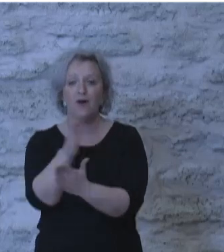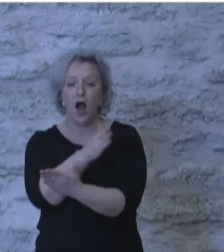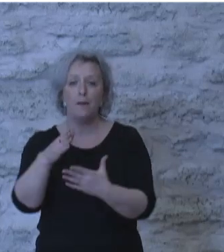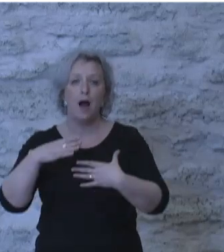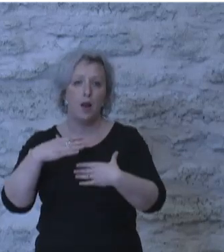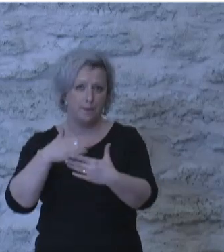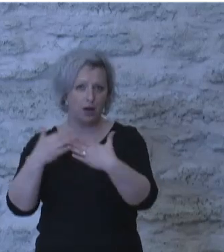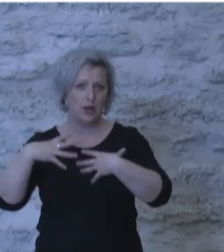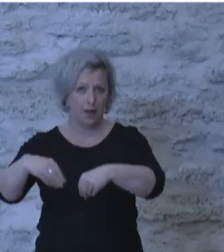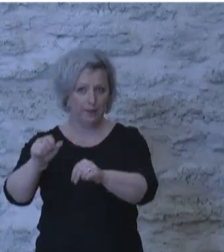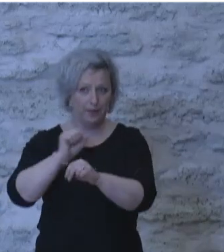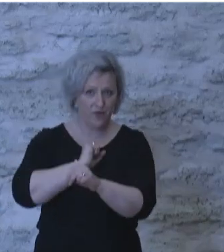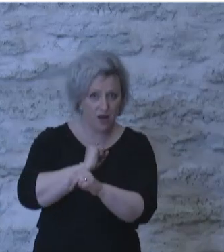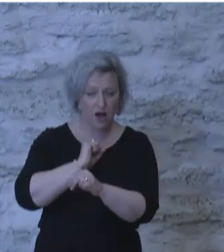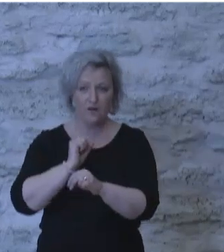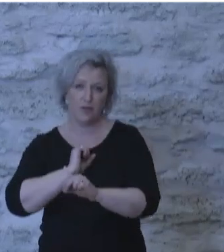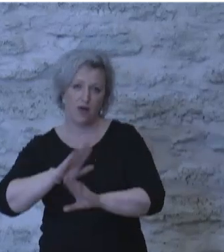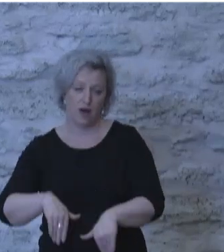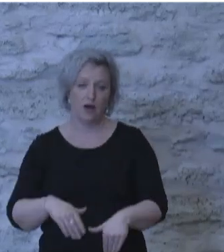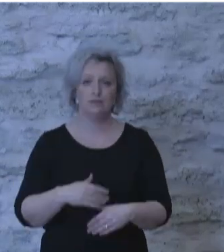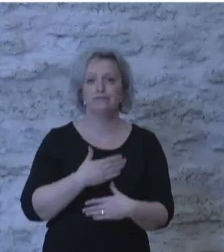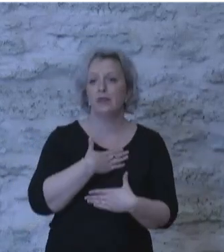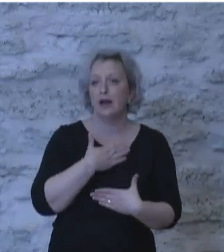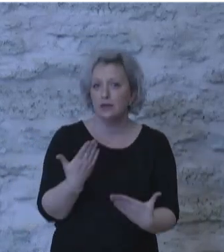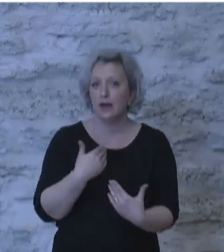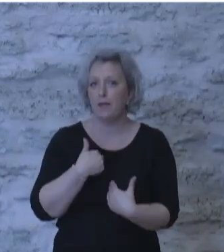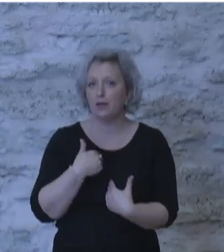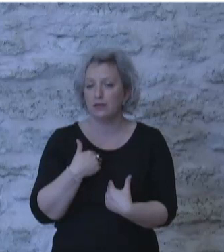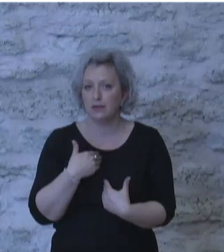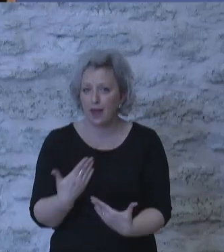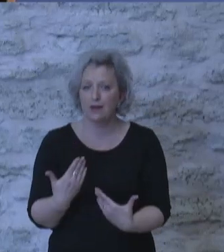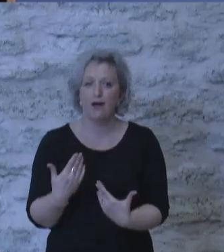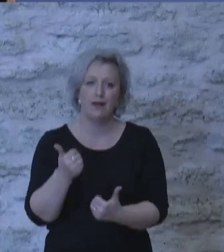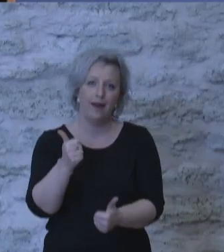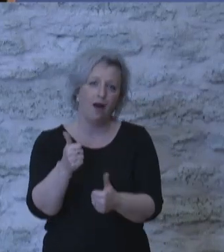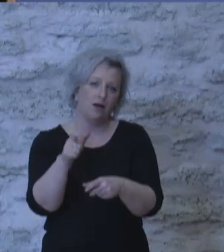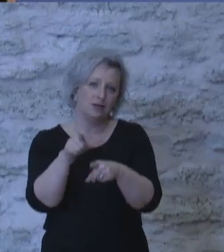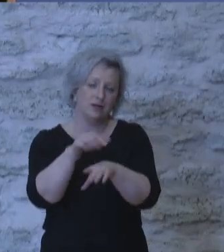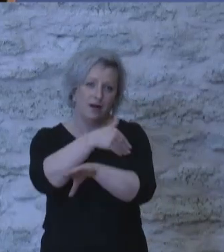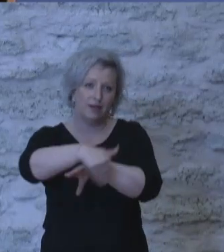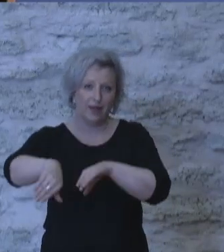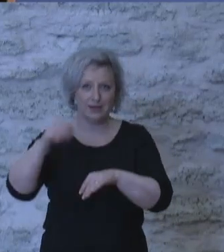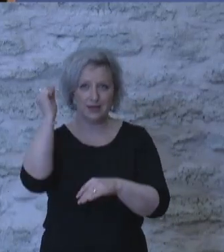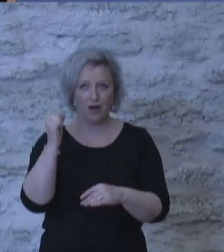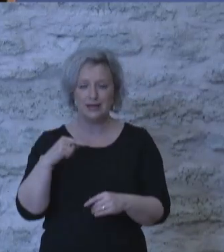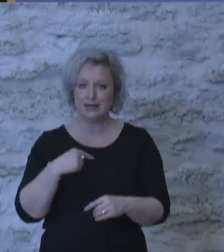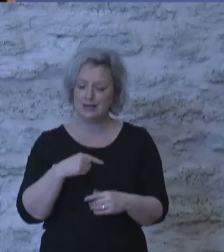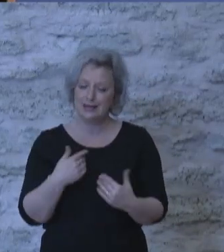oluline detaile, aitäh. Ja aitäh, kõigepealt ma täna on nende soojade sõnadeest. See on siin saalislause ärakordne.